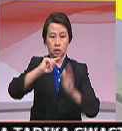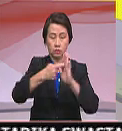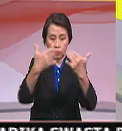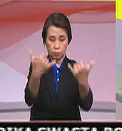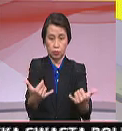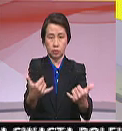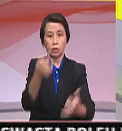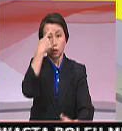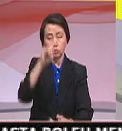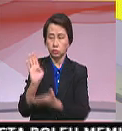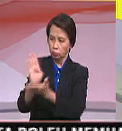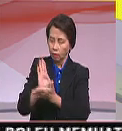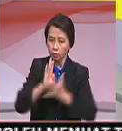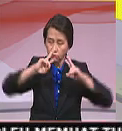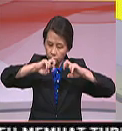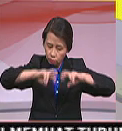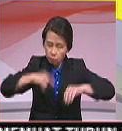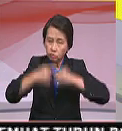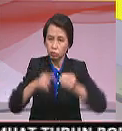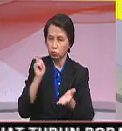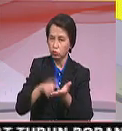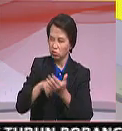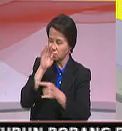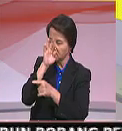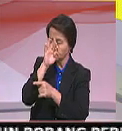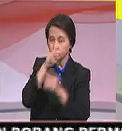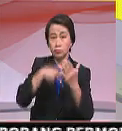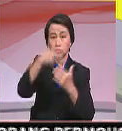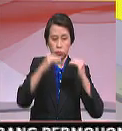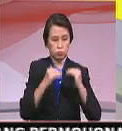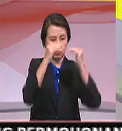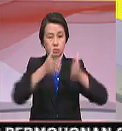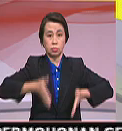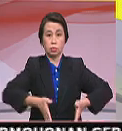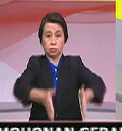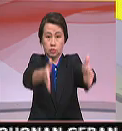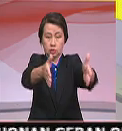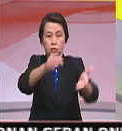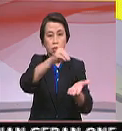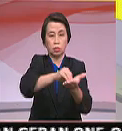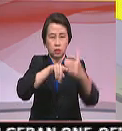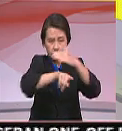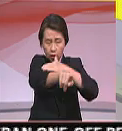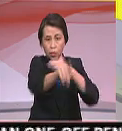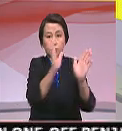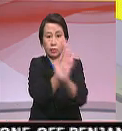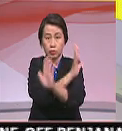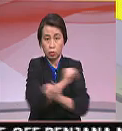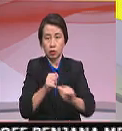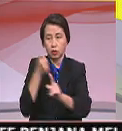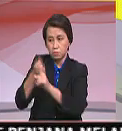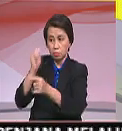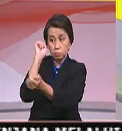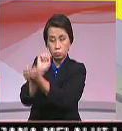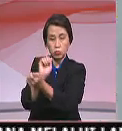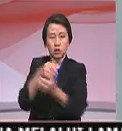hari ini. Ia bagi membantu siasatan berhubung tuntutan palsu projek naik taraf jalan raya di pedalaman Sarawak. Perintah reman